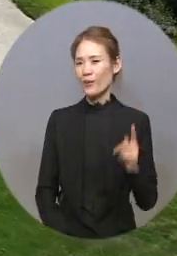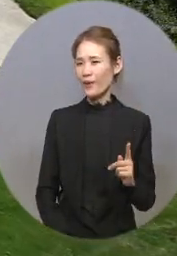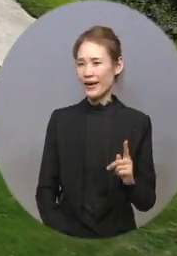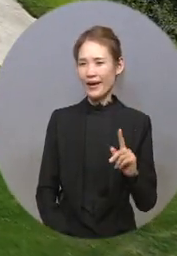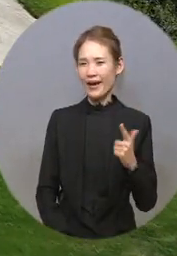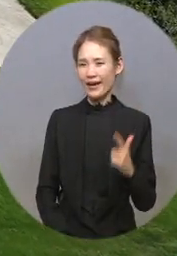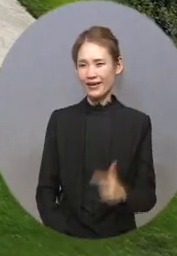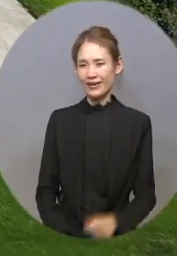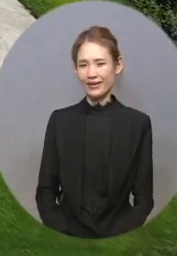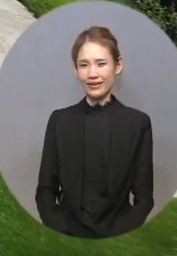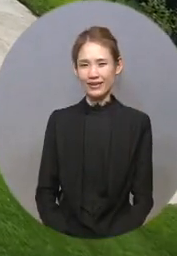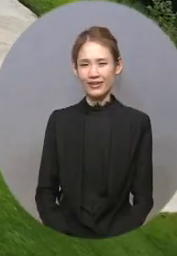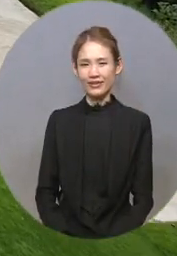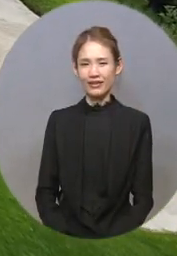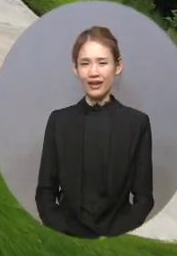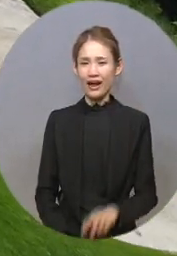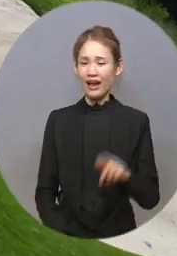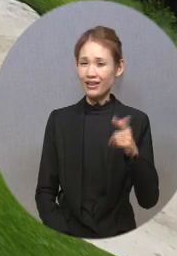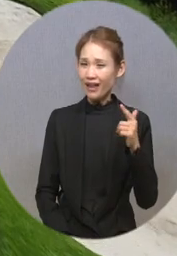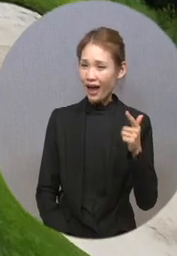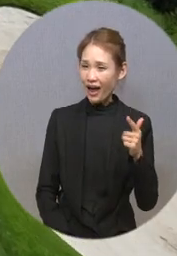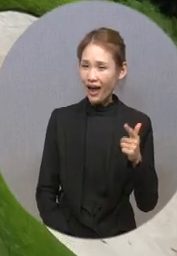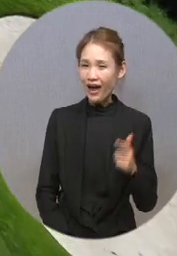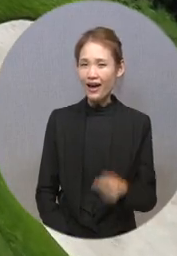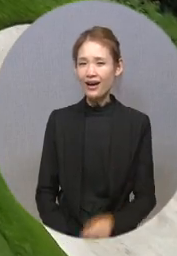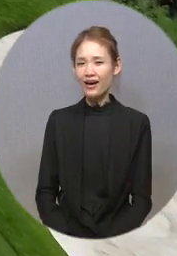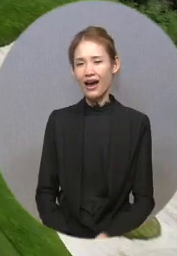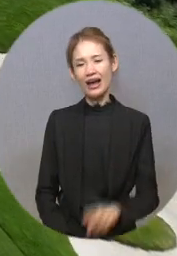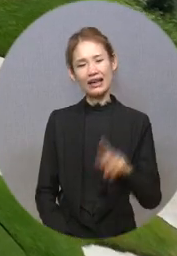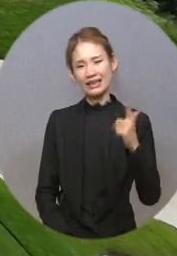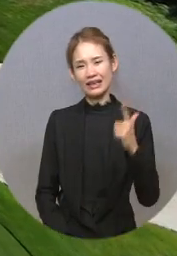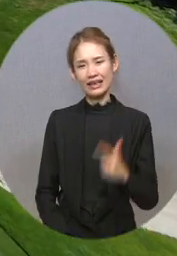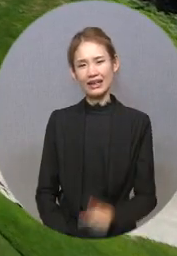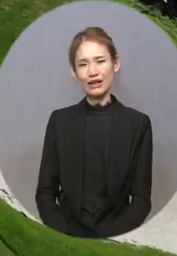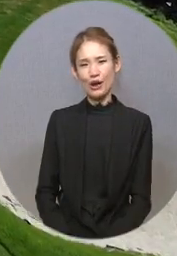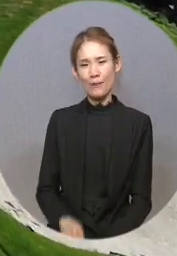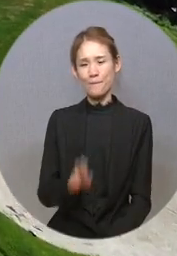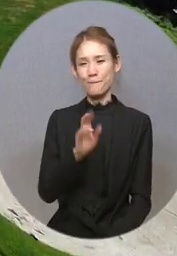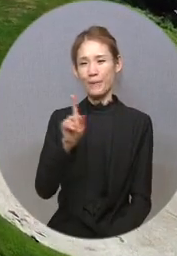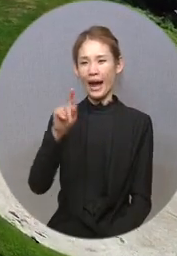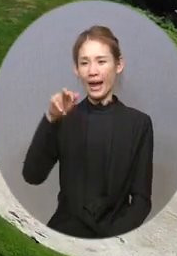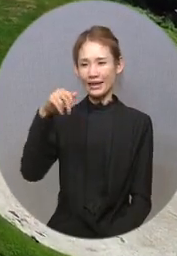어? 오케이 아닌데? 아니야? 아니야. 마크 마크.